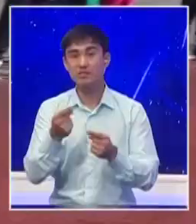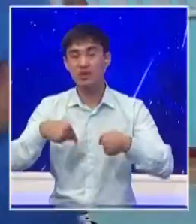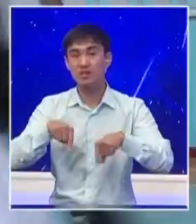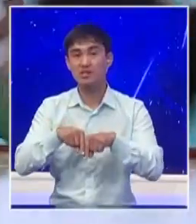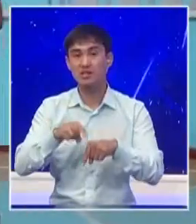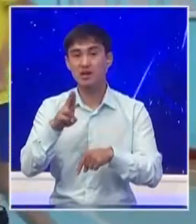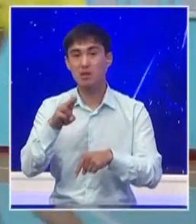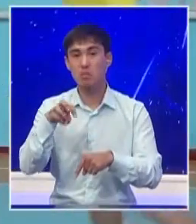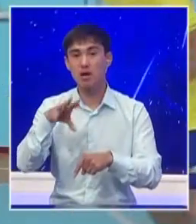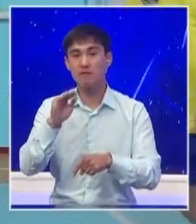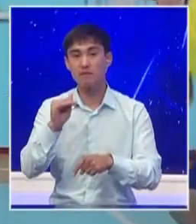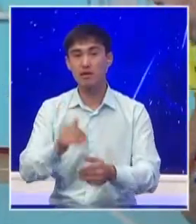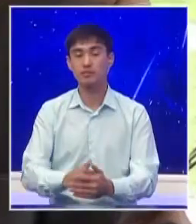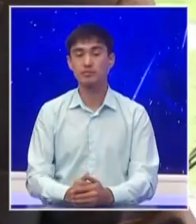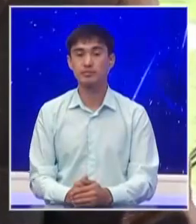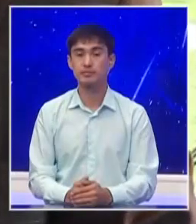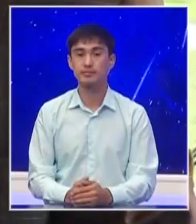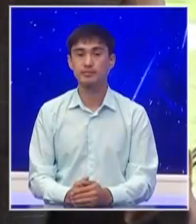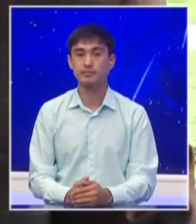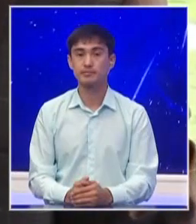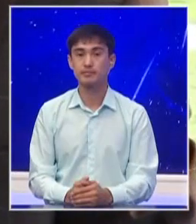организация КМФ.